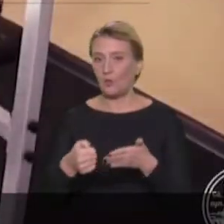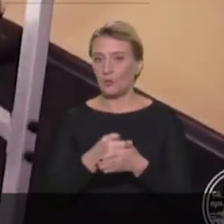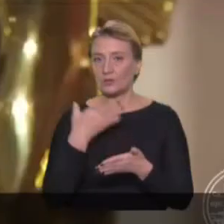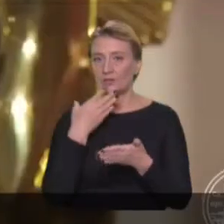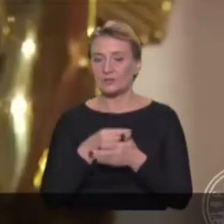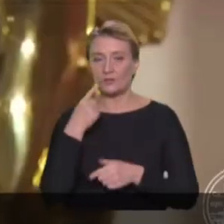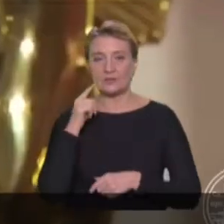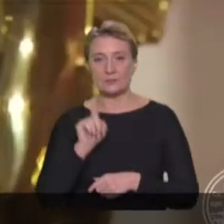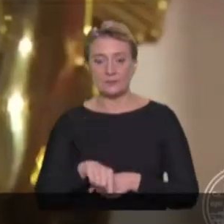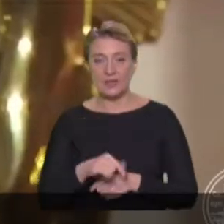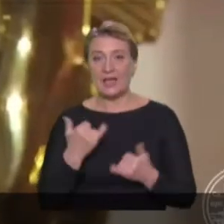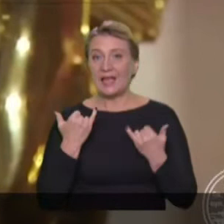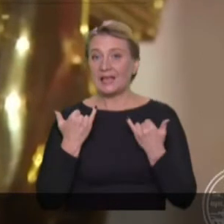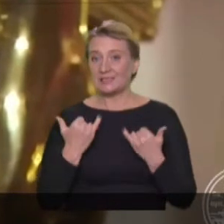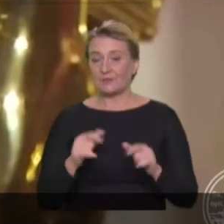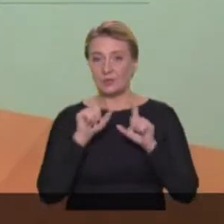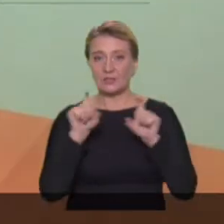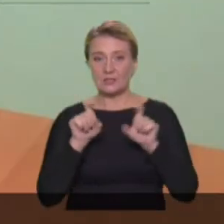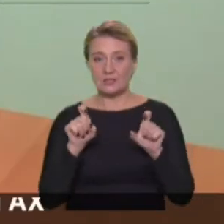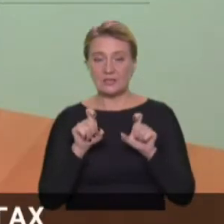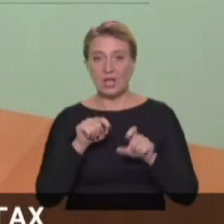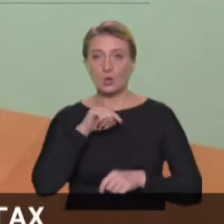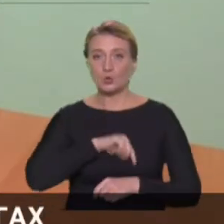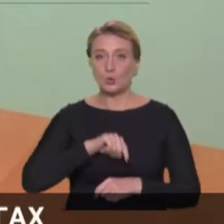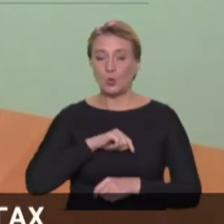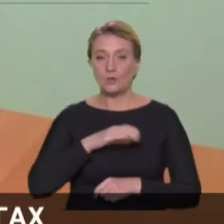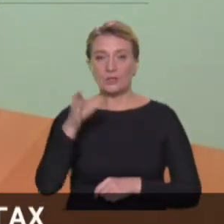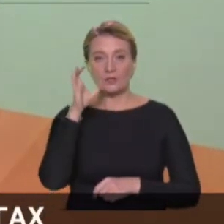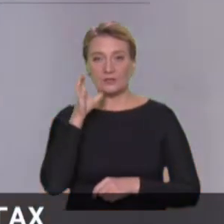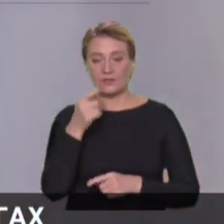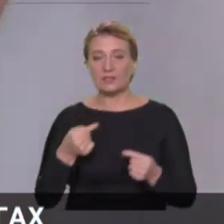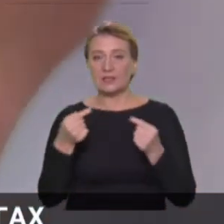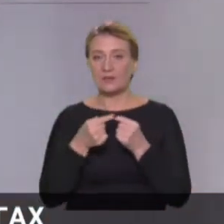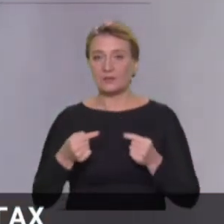пасторській ниві. Сьогодні ці заклади духовної освіти мають відповідати на виклики